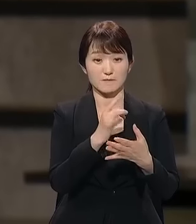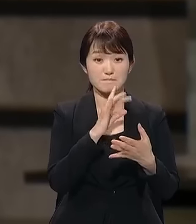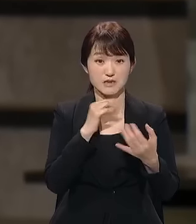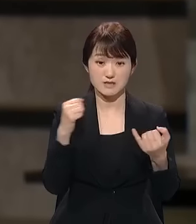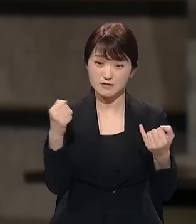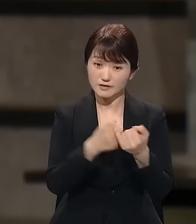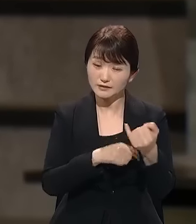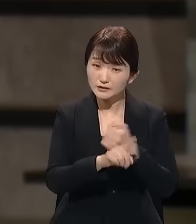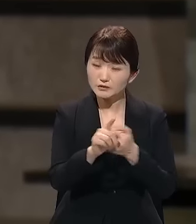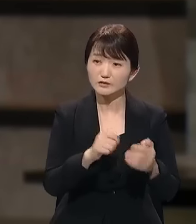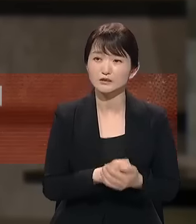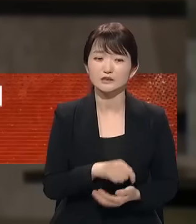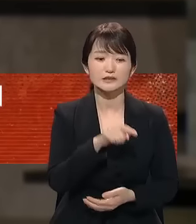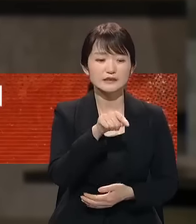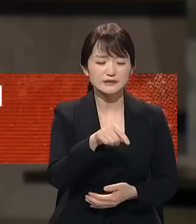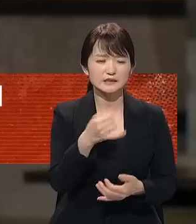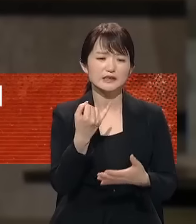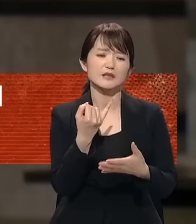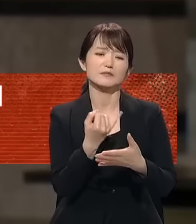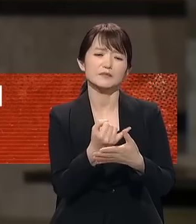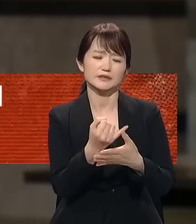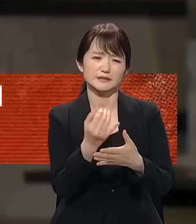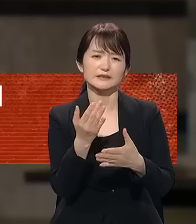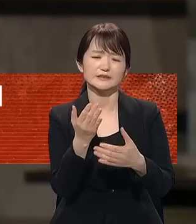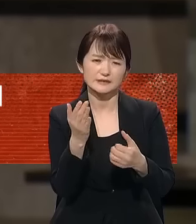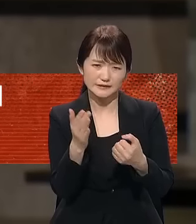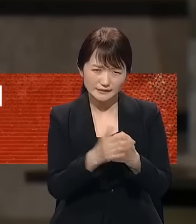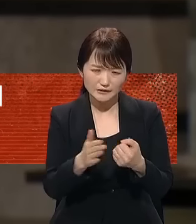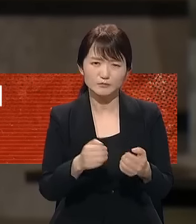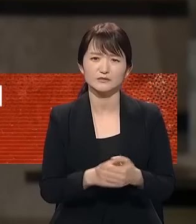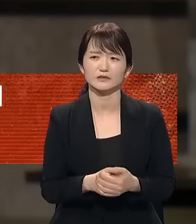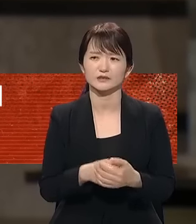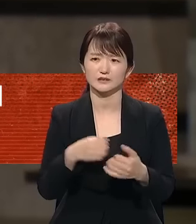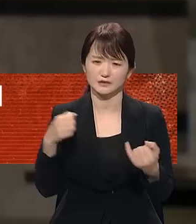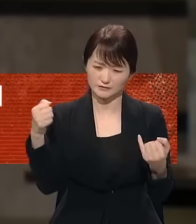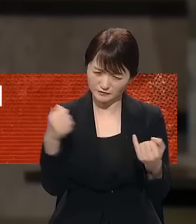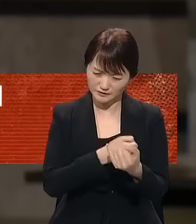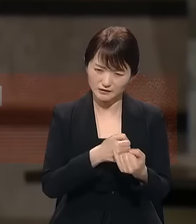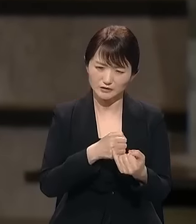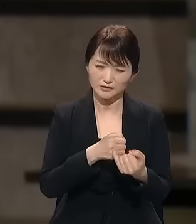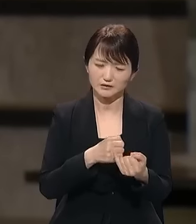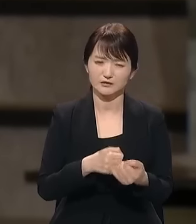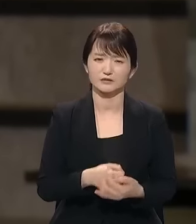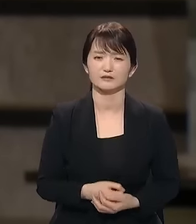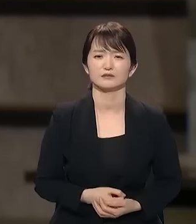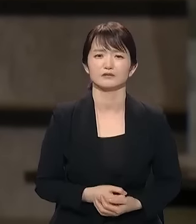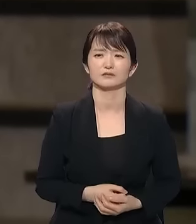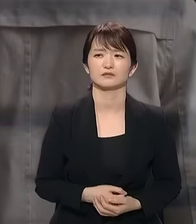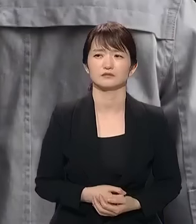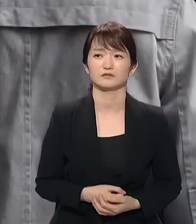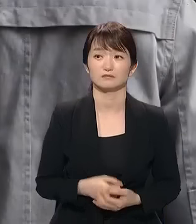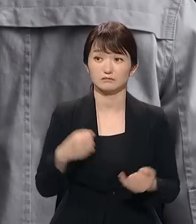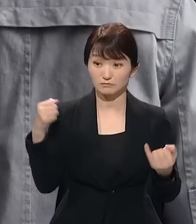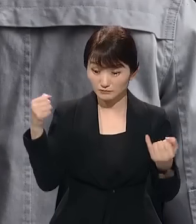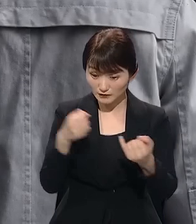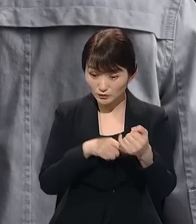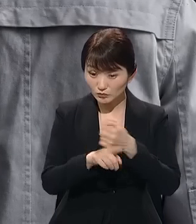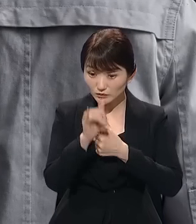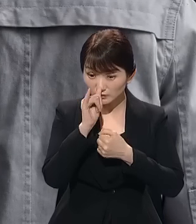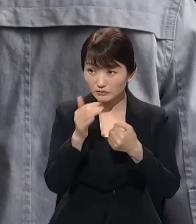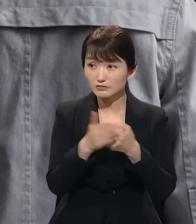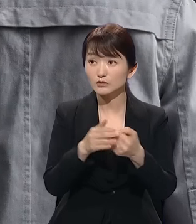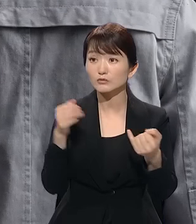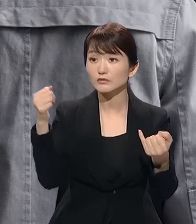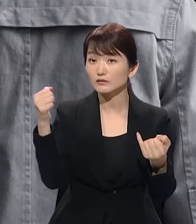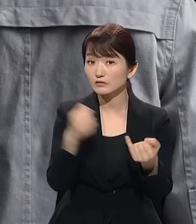네가 맞이라서 그랬다. 그래서 맞이라고 하는 게 뭐 무슨 죄가 있습니까? 그런데 또 때릴만 해서 때렸다. 또 이렇게